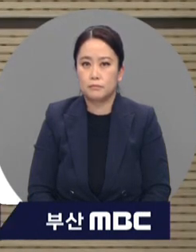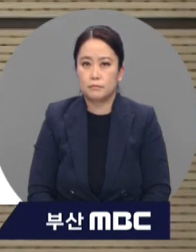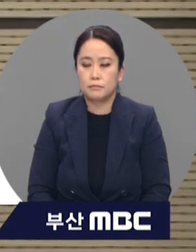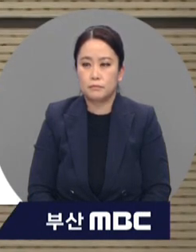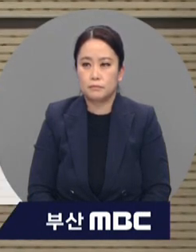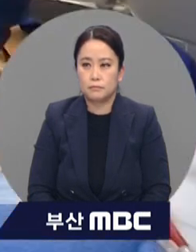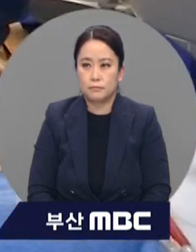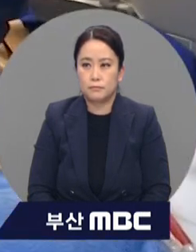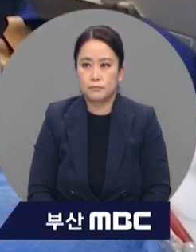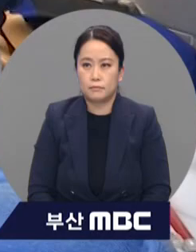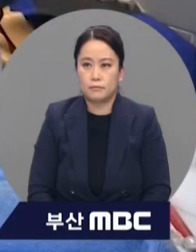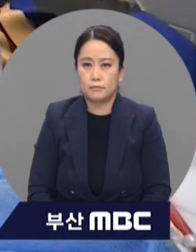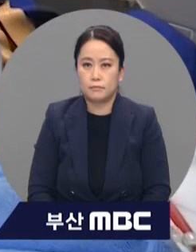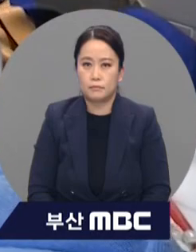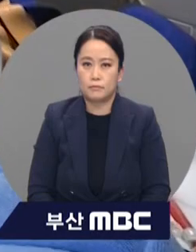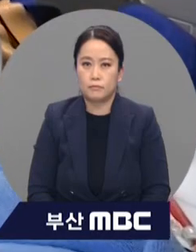같습니다.